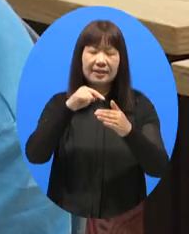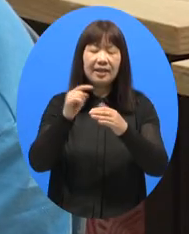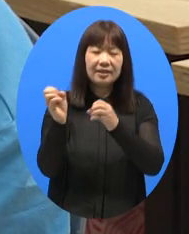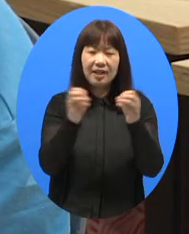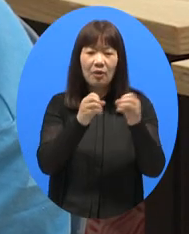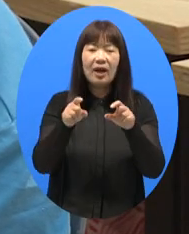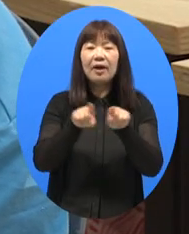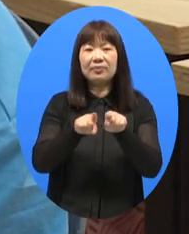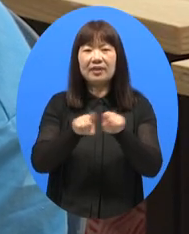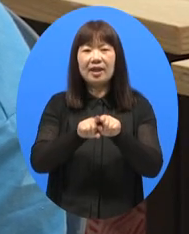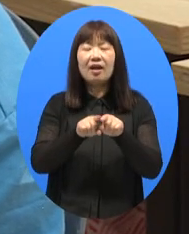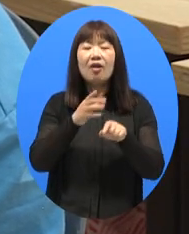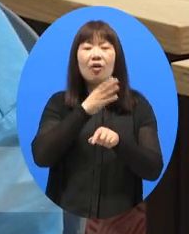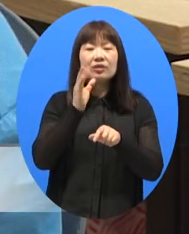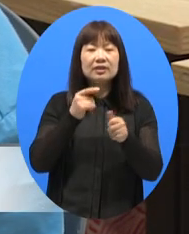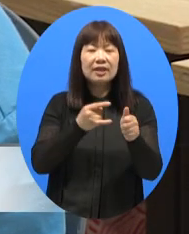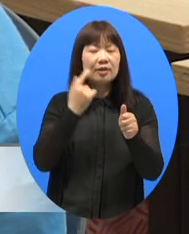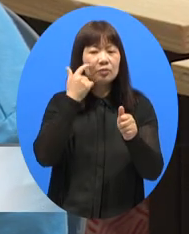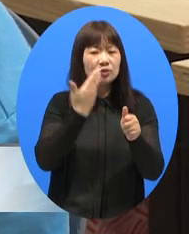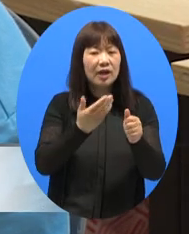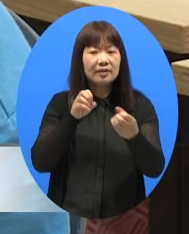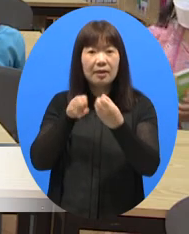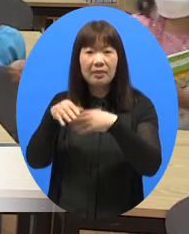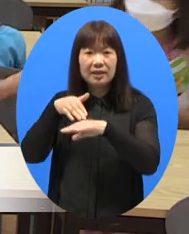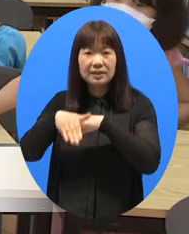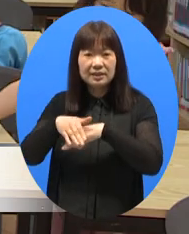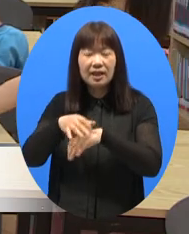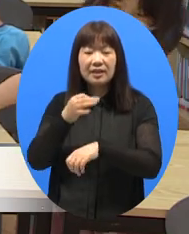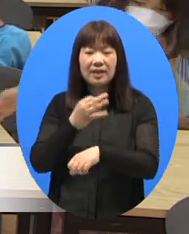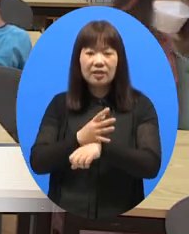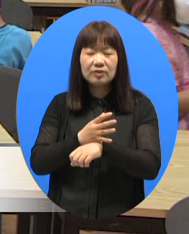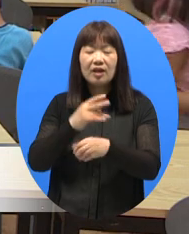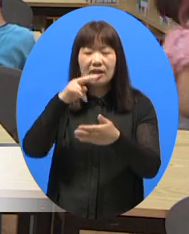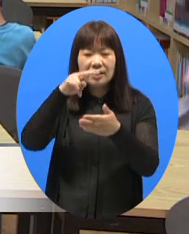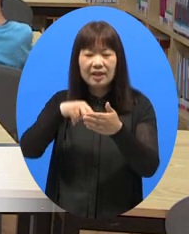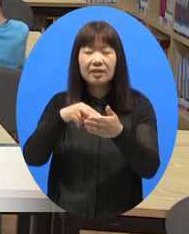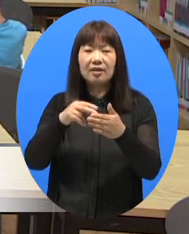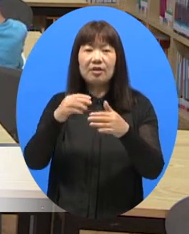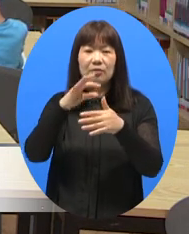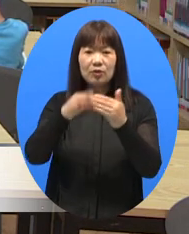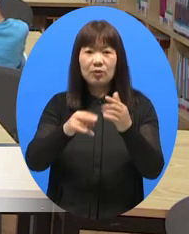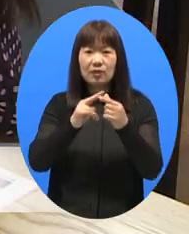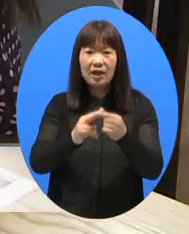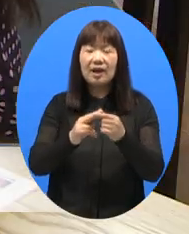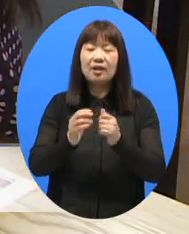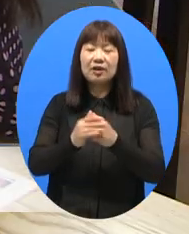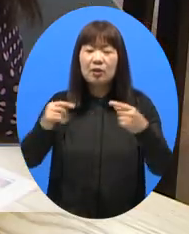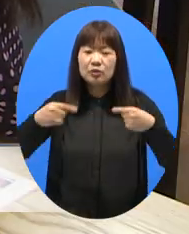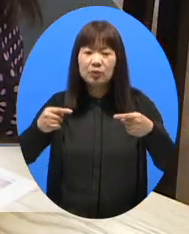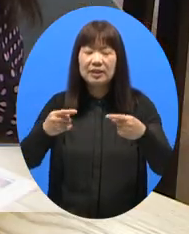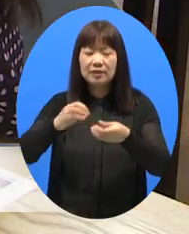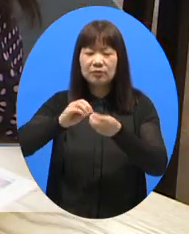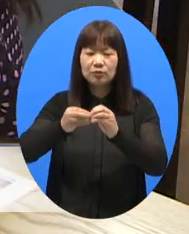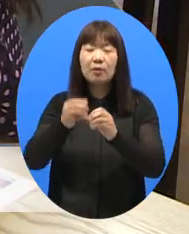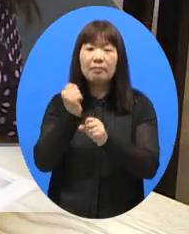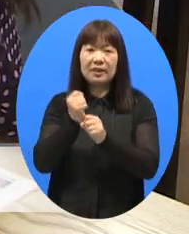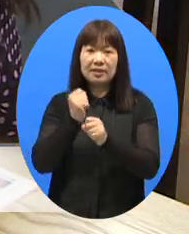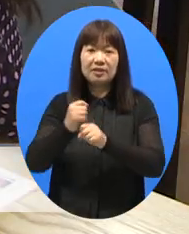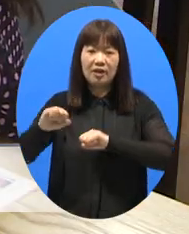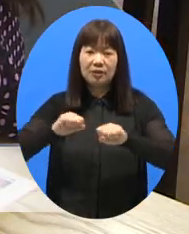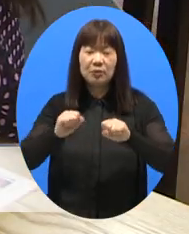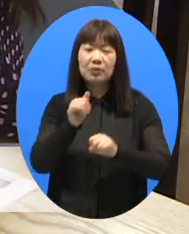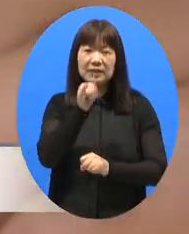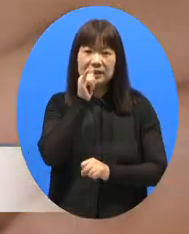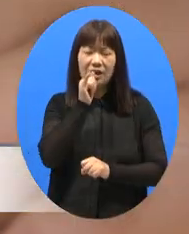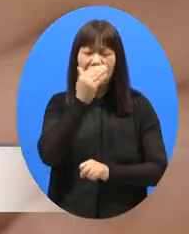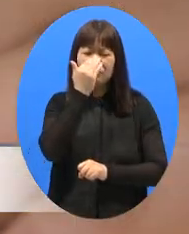여쭤봅니다. 묻고 답하고 쓰는 단순한 독후 활동은 물론이고 종이접기 같은 만들기 활동까지 자칫 지루할